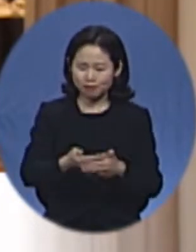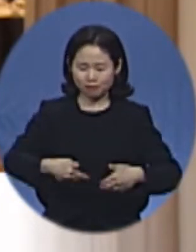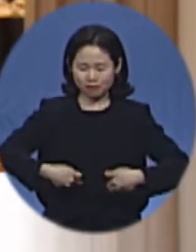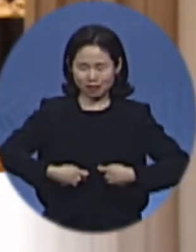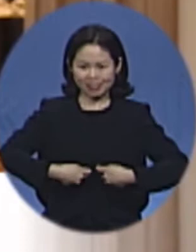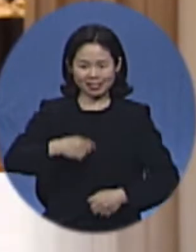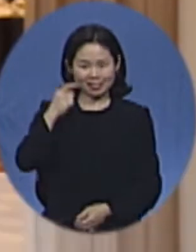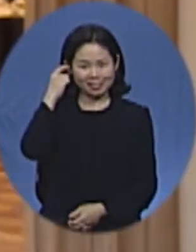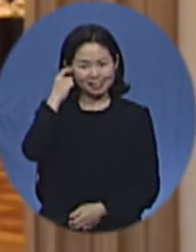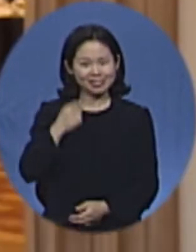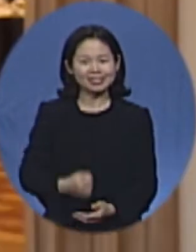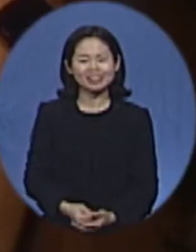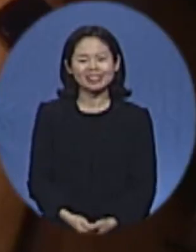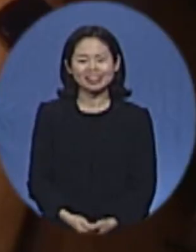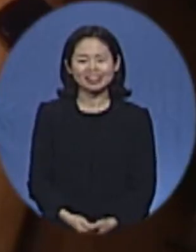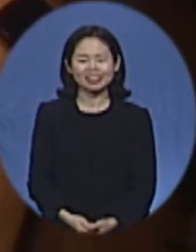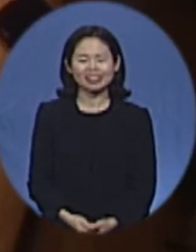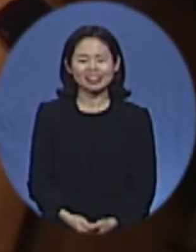필요하다고 생각합니다.